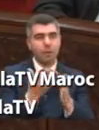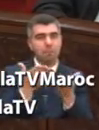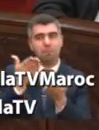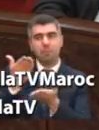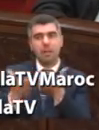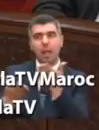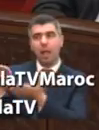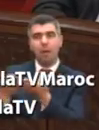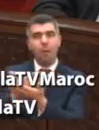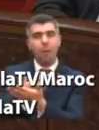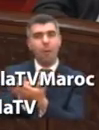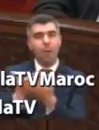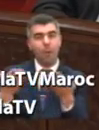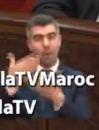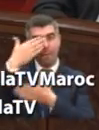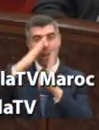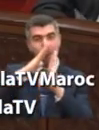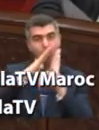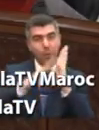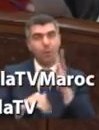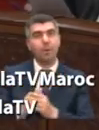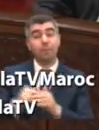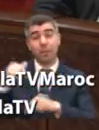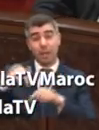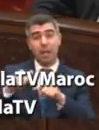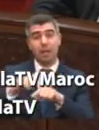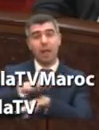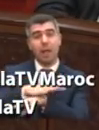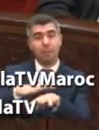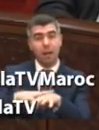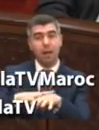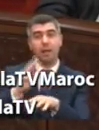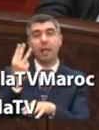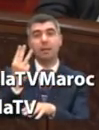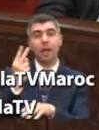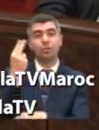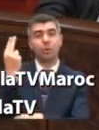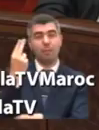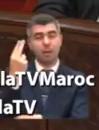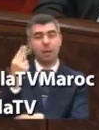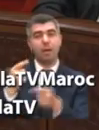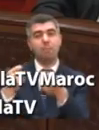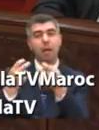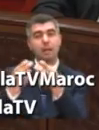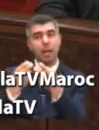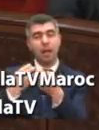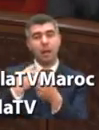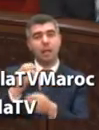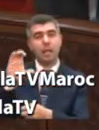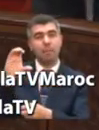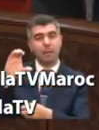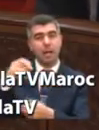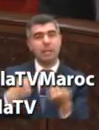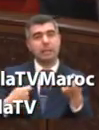بين جهات الملكة. اليوم عندنا بعض الجهات فيهم ثلاثة الجامعات، مثل دار بيضاء سطات، جهة